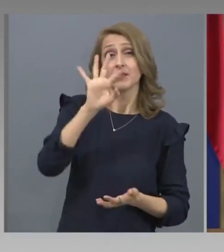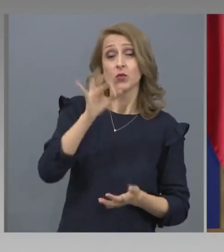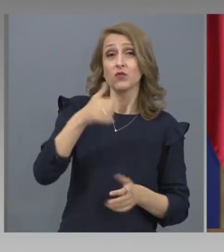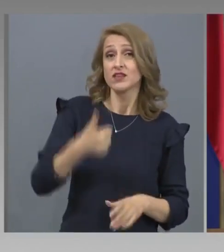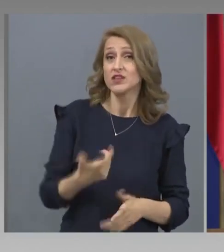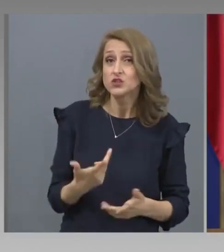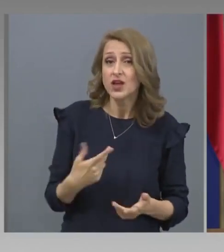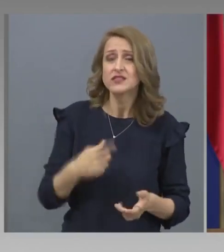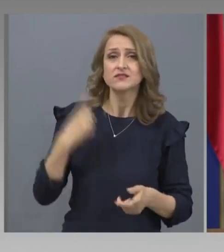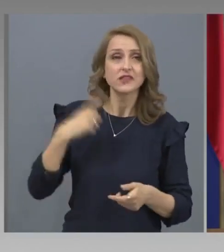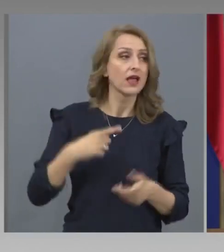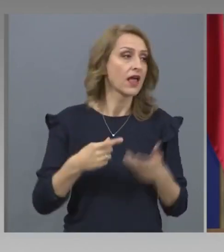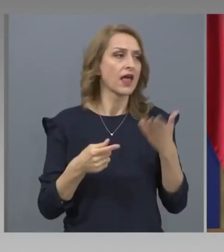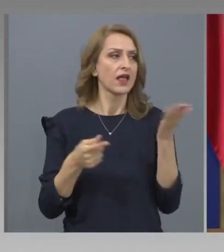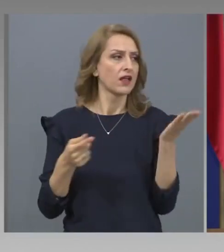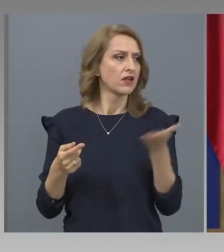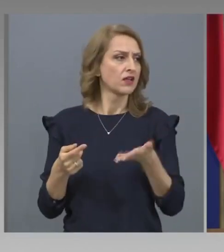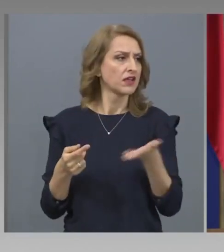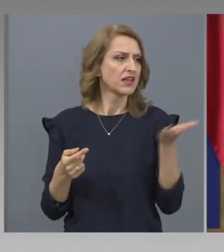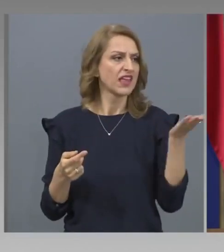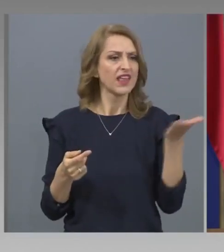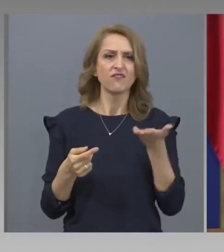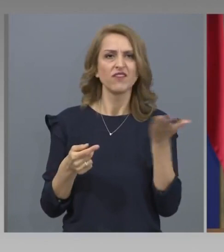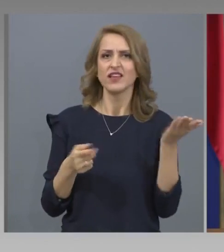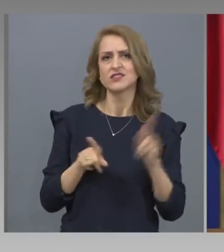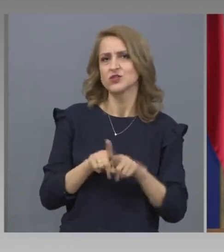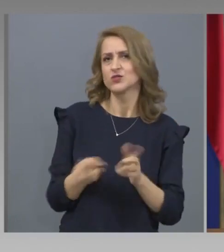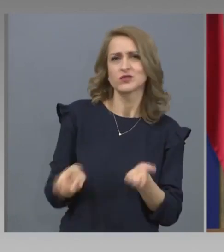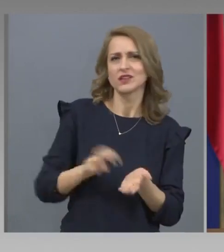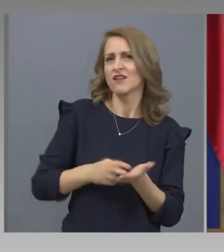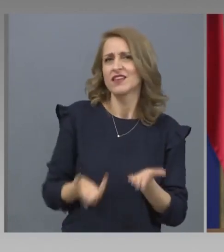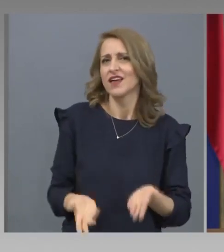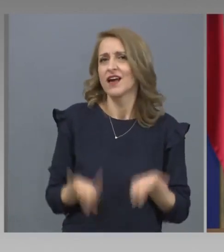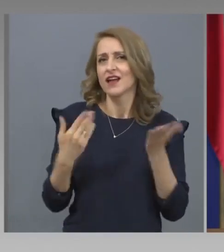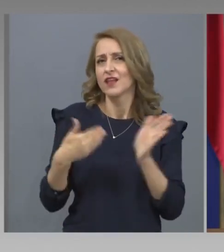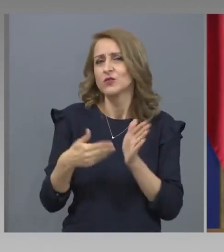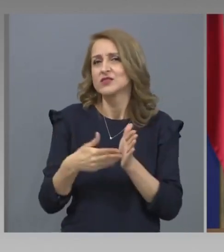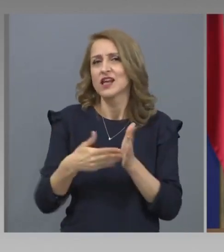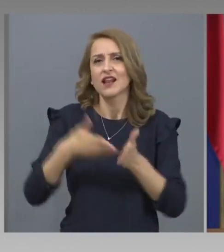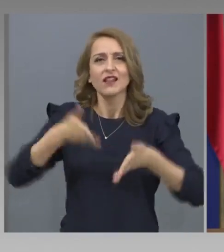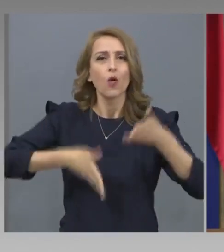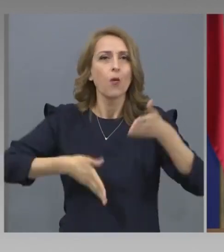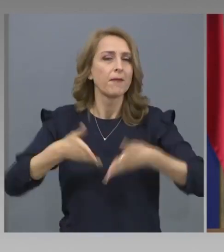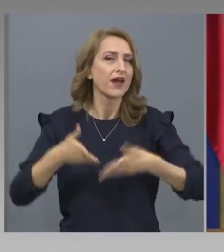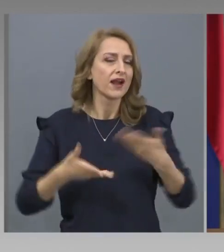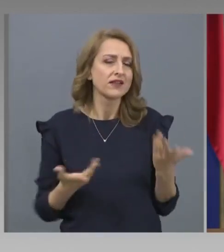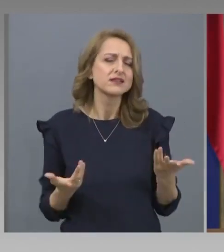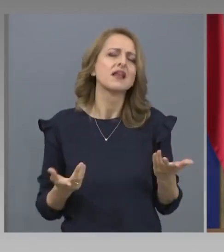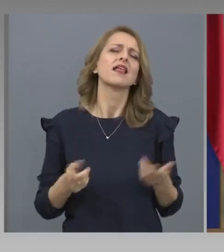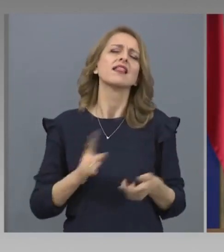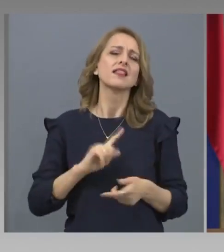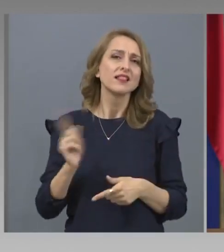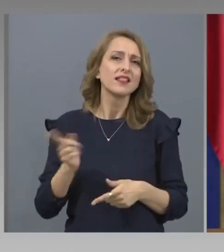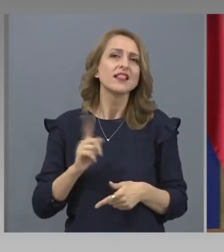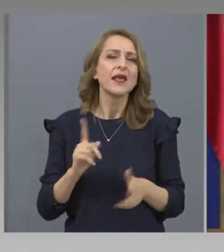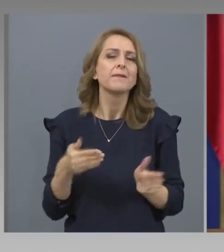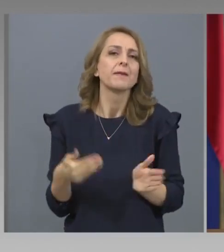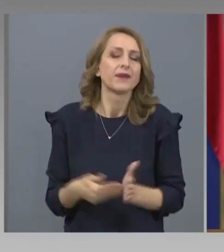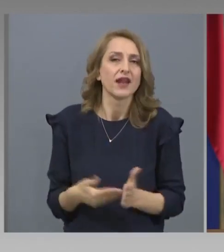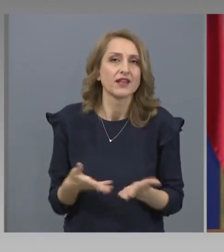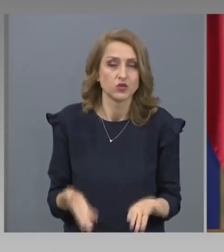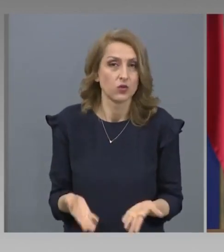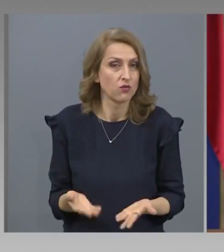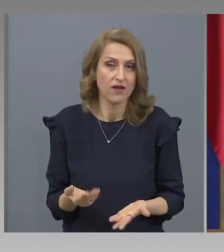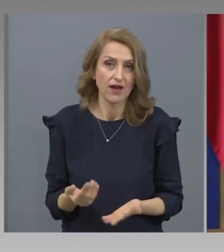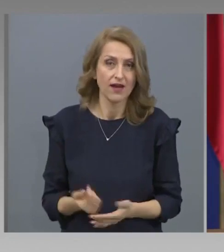хора, айде, той и вие ставате рано за операции. И вие вашите почват 7 часа днешки. Така че не ни пречи и